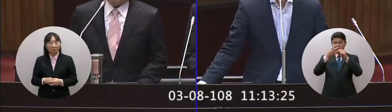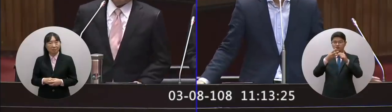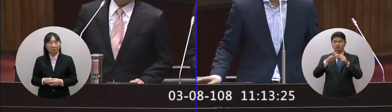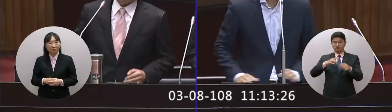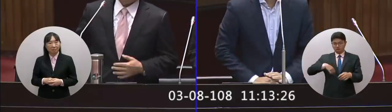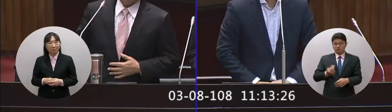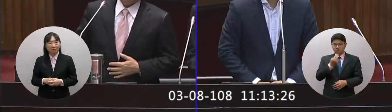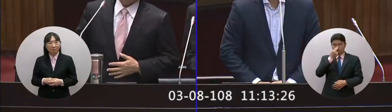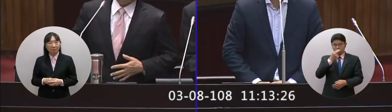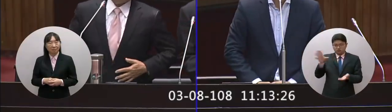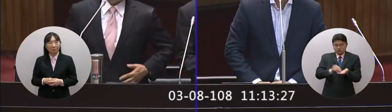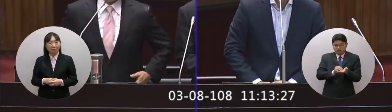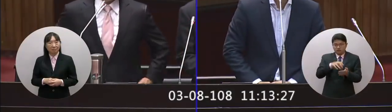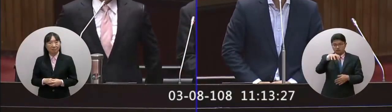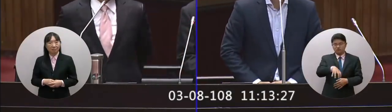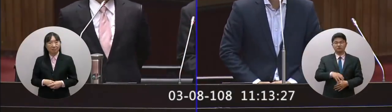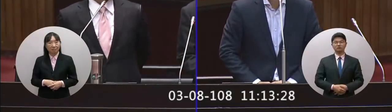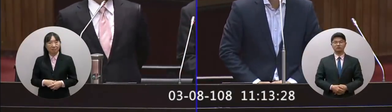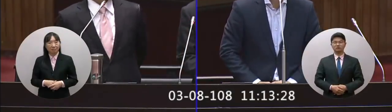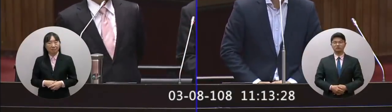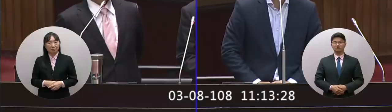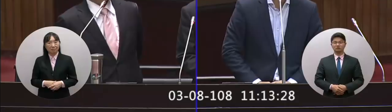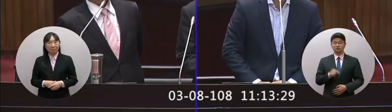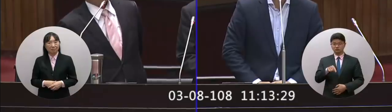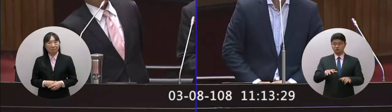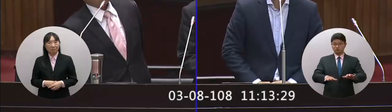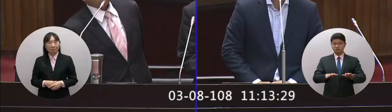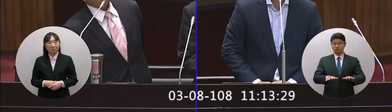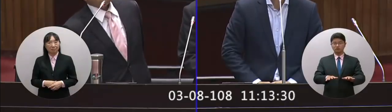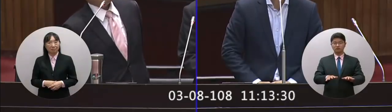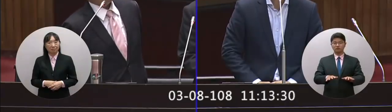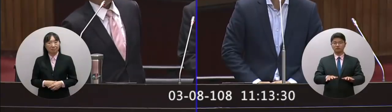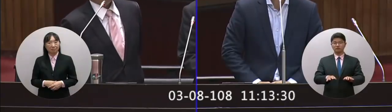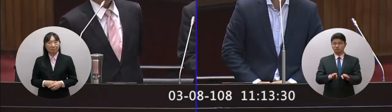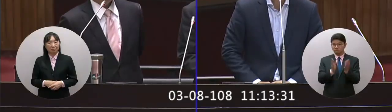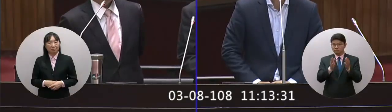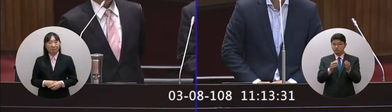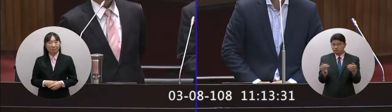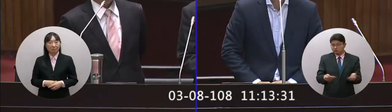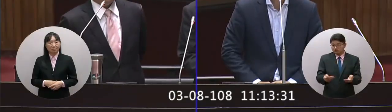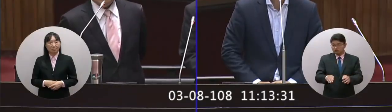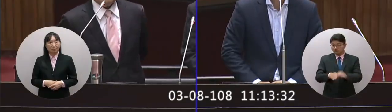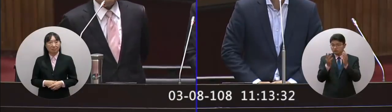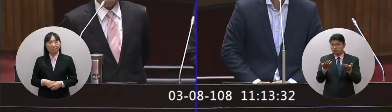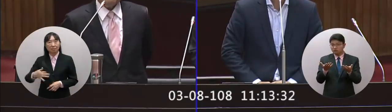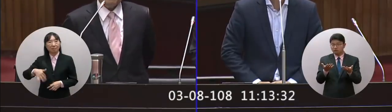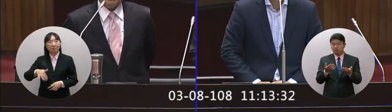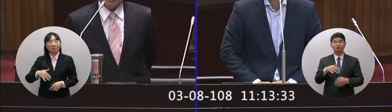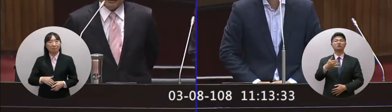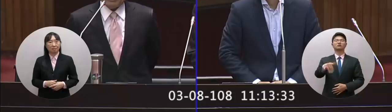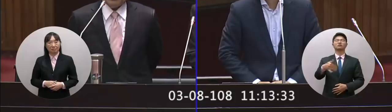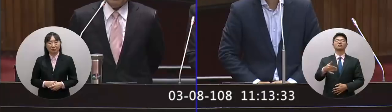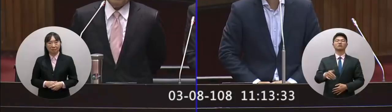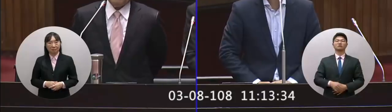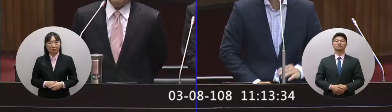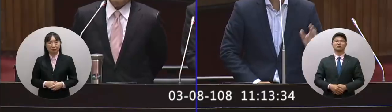站，第三天然气接收站，院长您知道现在开始动工了吗？ 没有， 还没